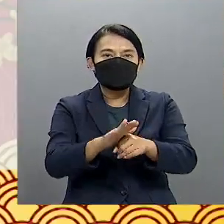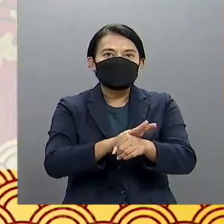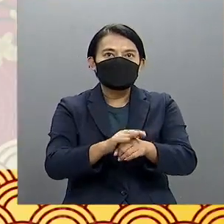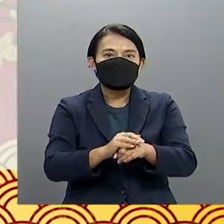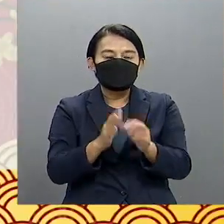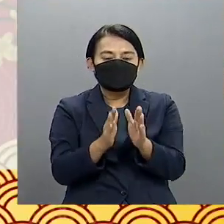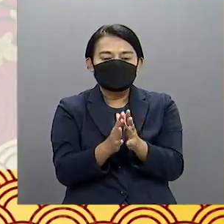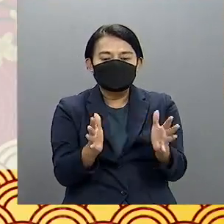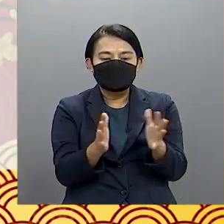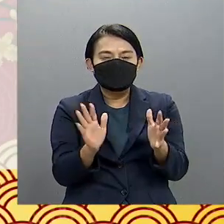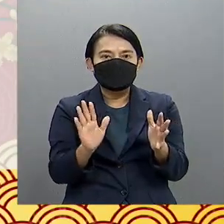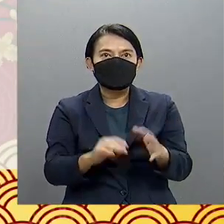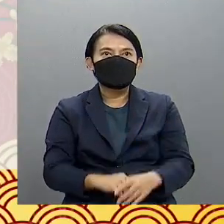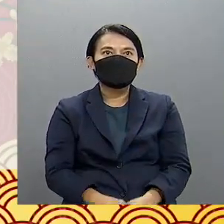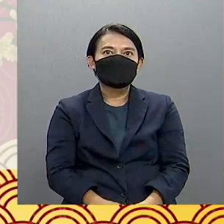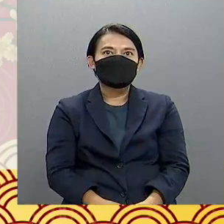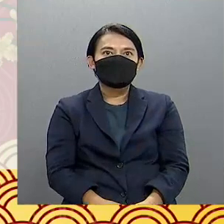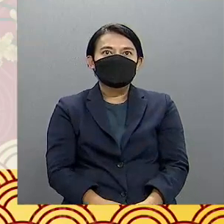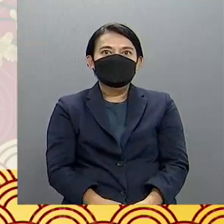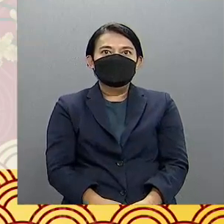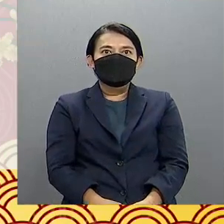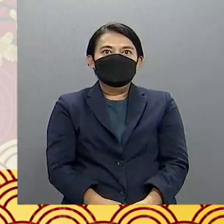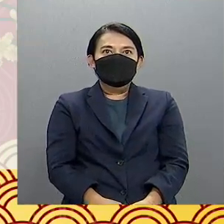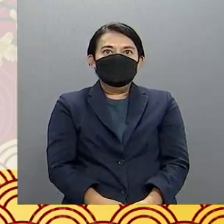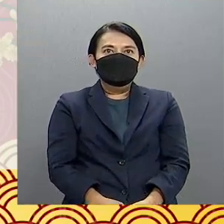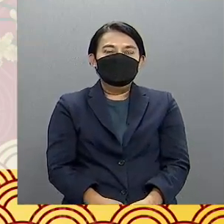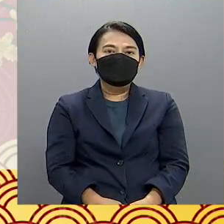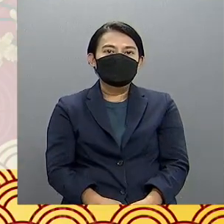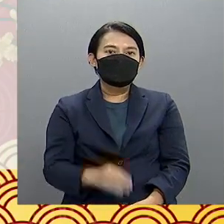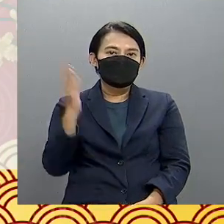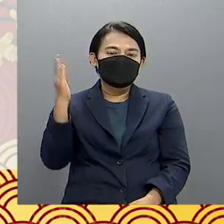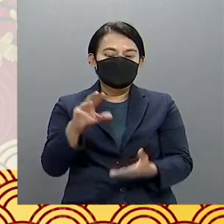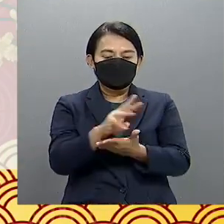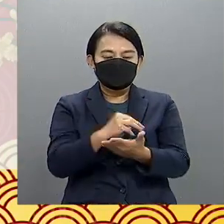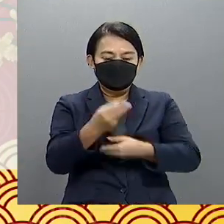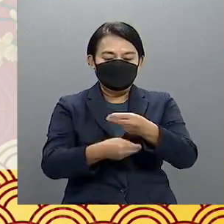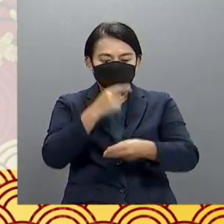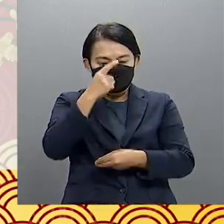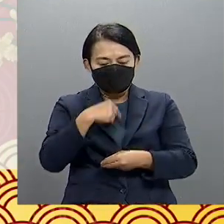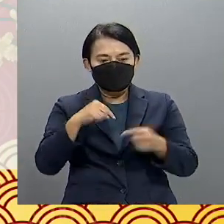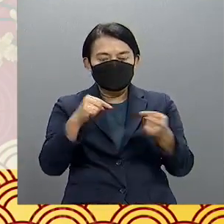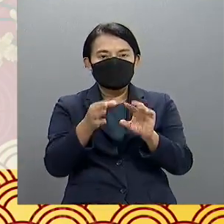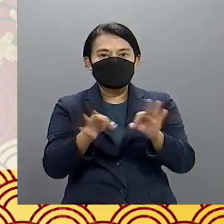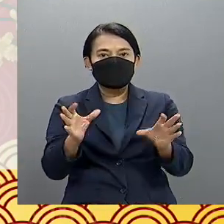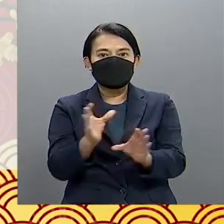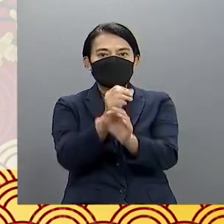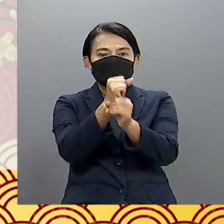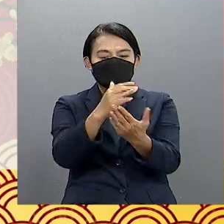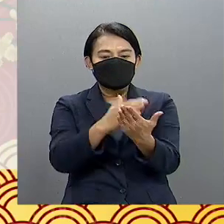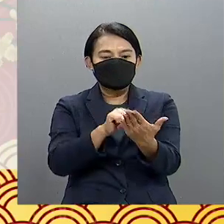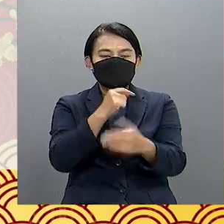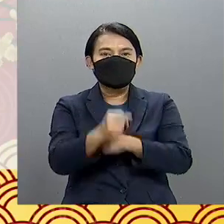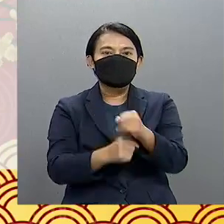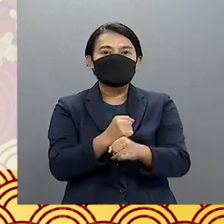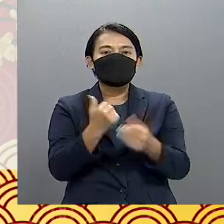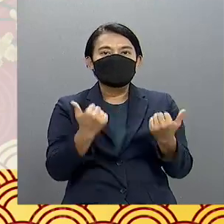มีข้อมูลจากศูนย์พยากรณ์เศรษฐกิจและธุรกิจมหาวิทยาลัยหอการค้าไทยสำรวจพบว่าในช่วงเทศกาลกินเจปีนี้กลุ่มตัวอย่างม